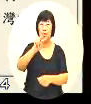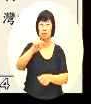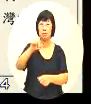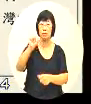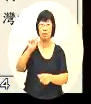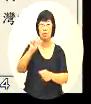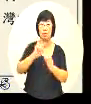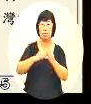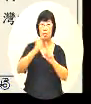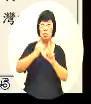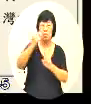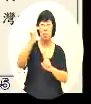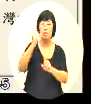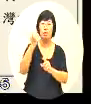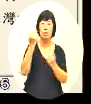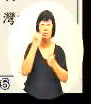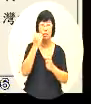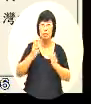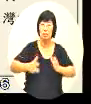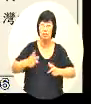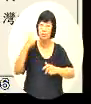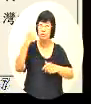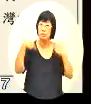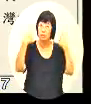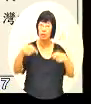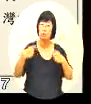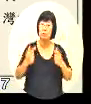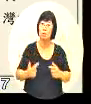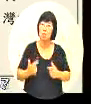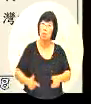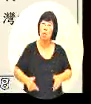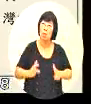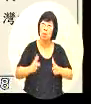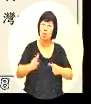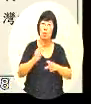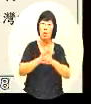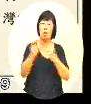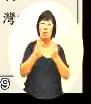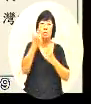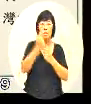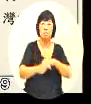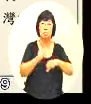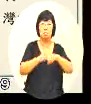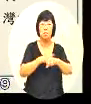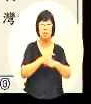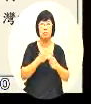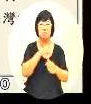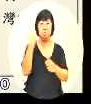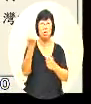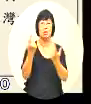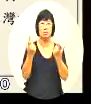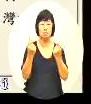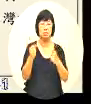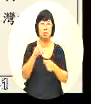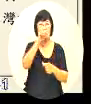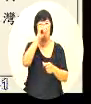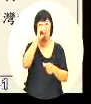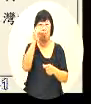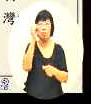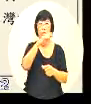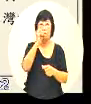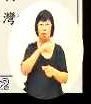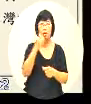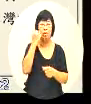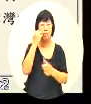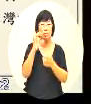我想那可能是慢性自杀吼，所以这嘛是爱注意。我们怎么去面对，怎么去解决？所以百万市民的健康与发展，